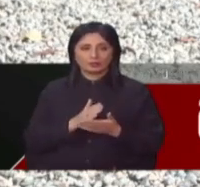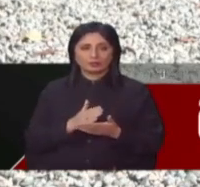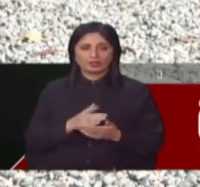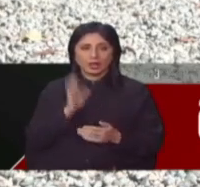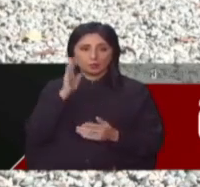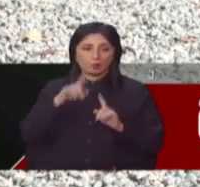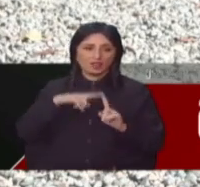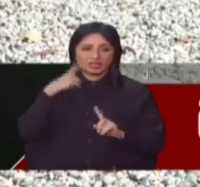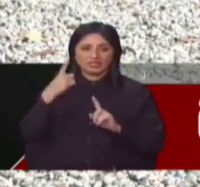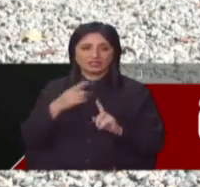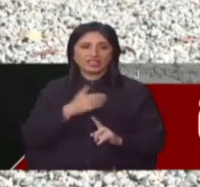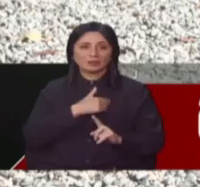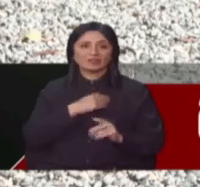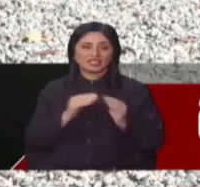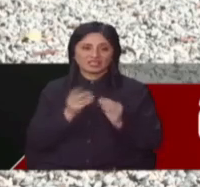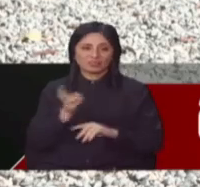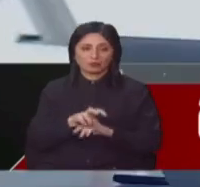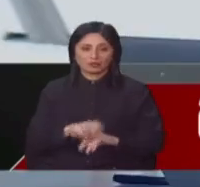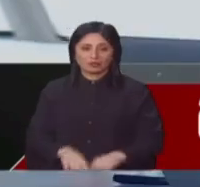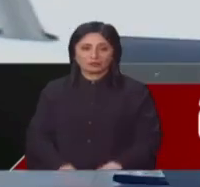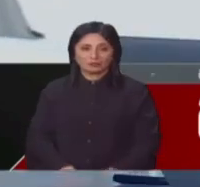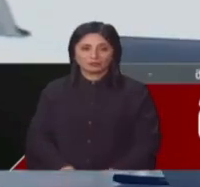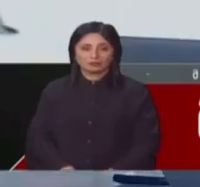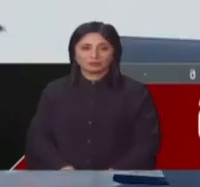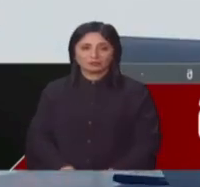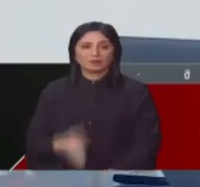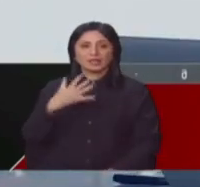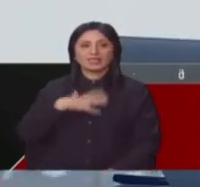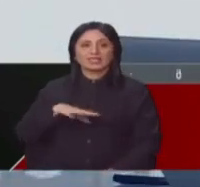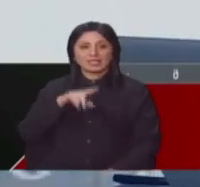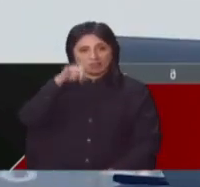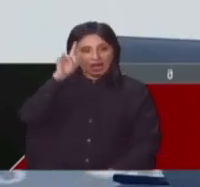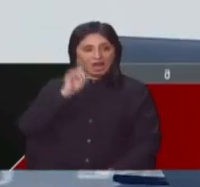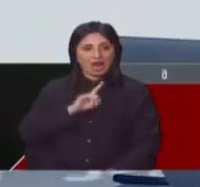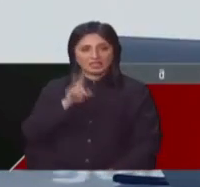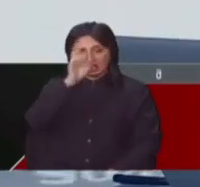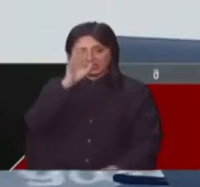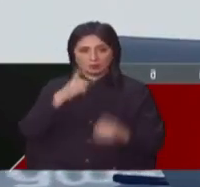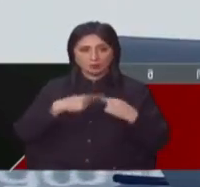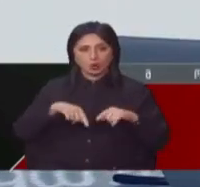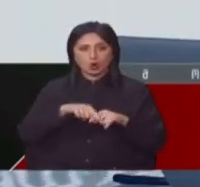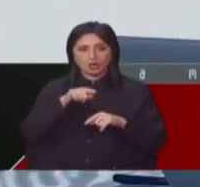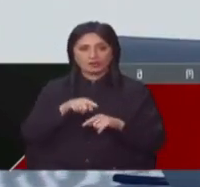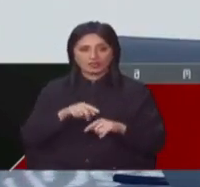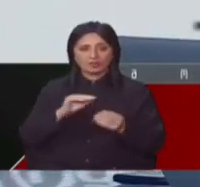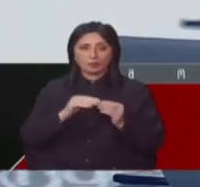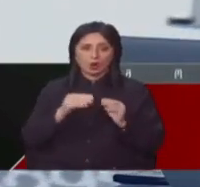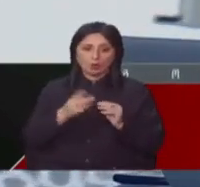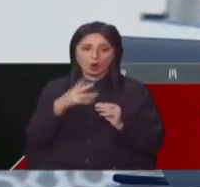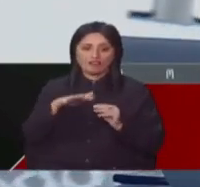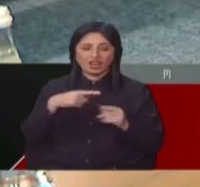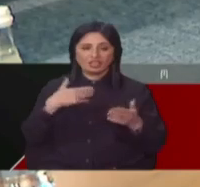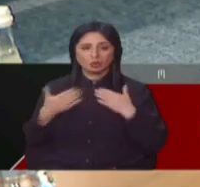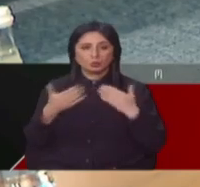valt cels imediat își se movalt. Საქართველოსა და აზერბაიჯანში არასამთავრობო ორგანიზაციების გამოწვევები და